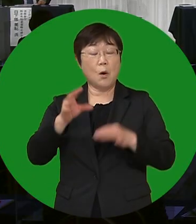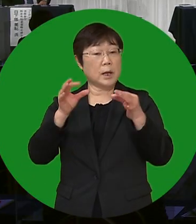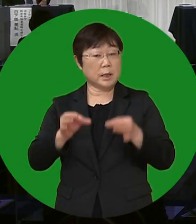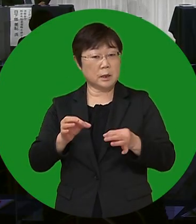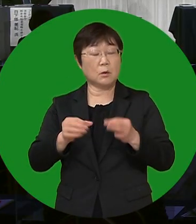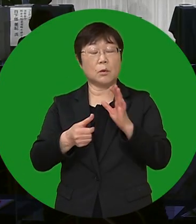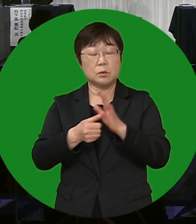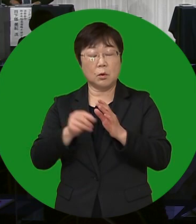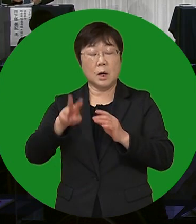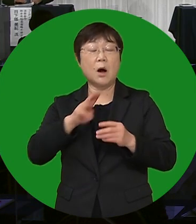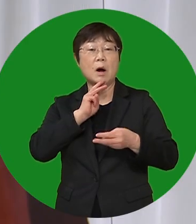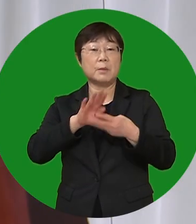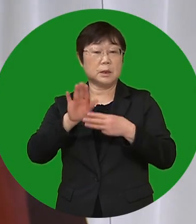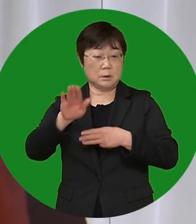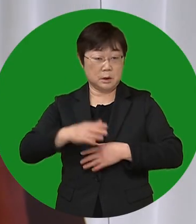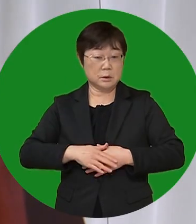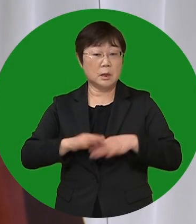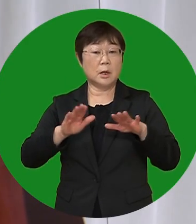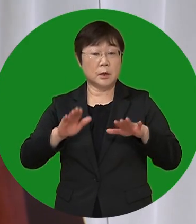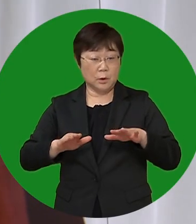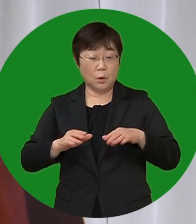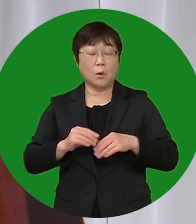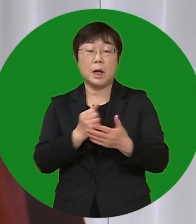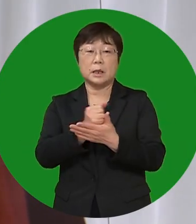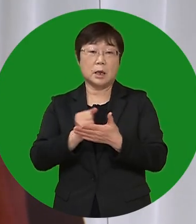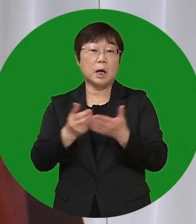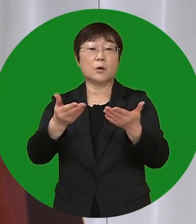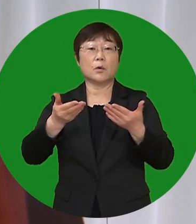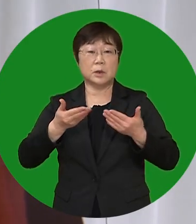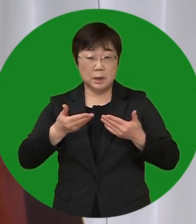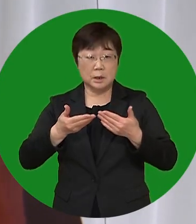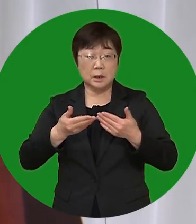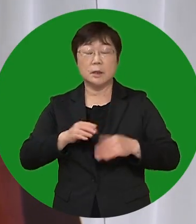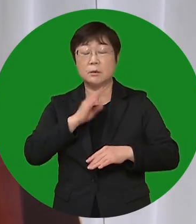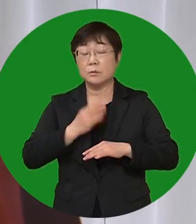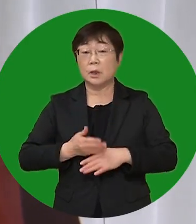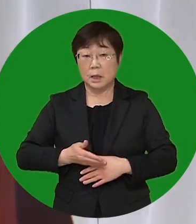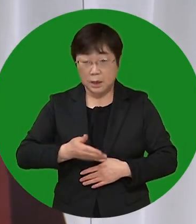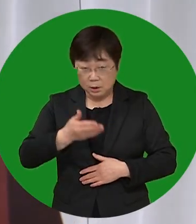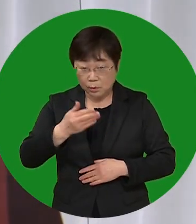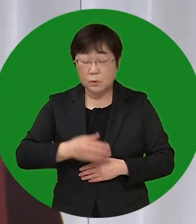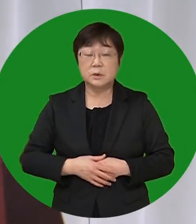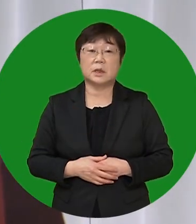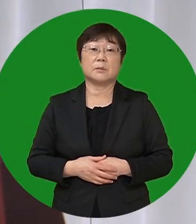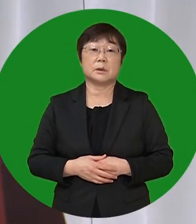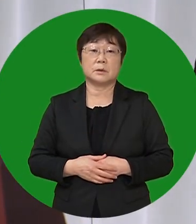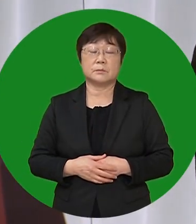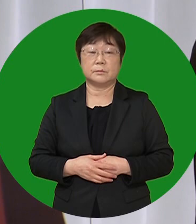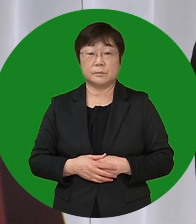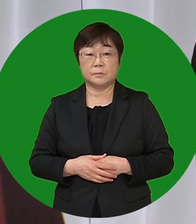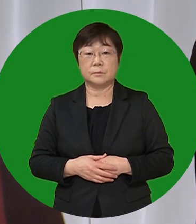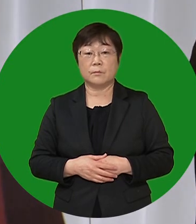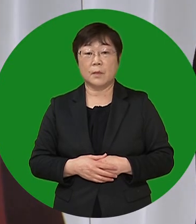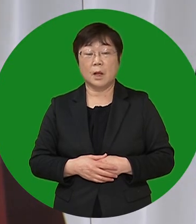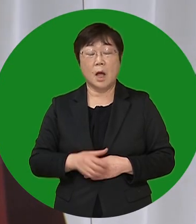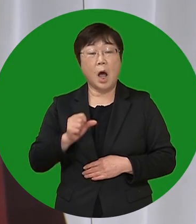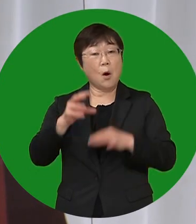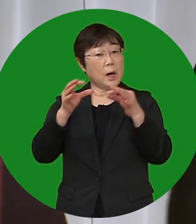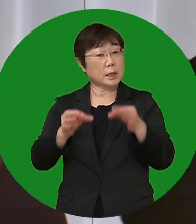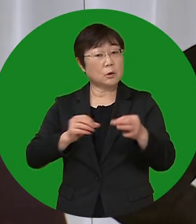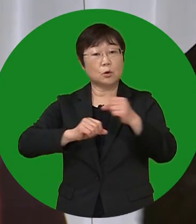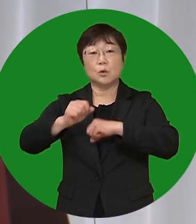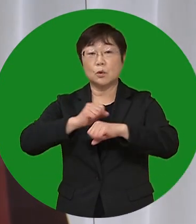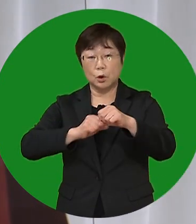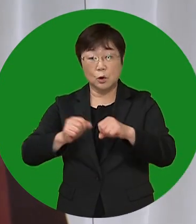銀行の母またでございますあの本日はこのような機会をいただきあの誠に有難うございます早速ですが阿波銀行の